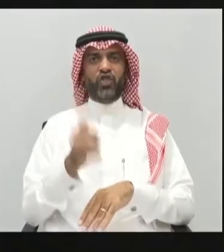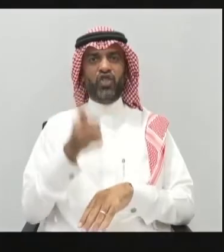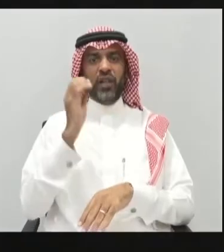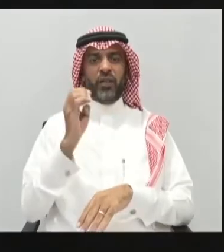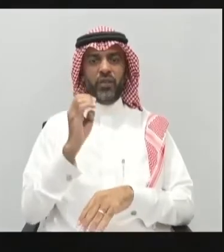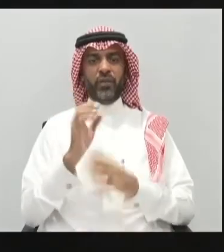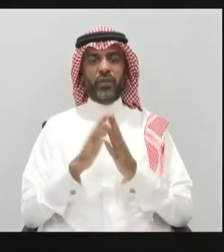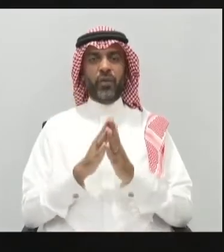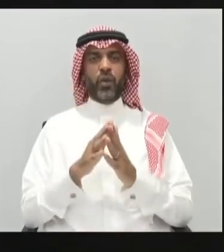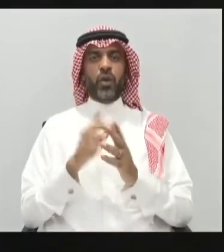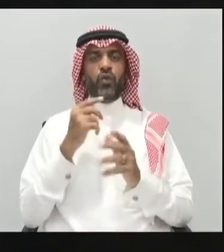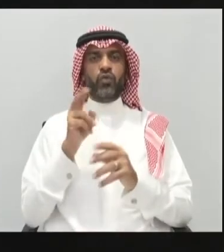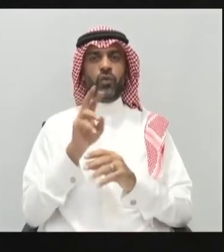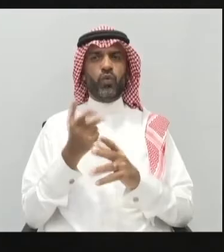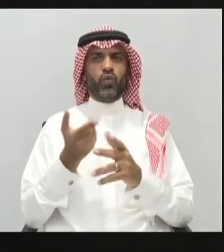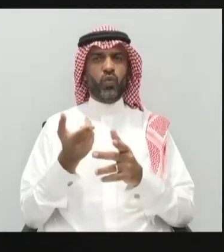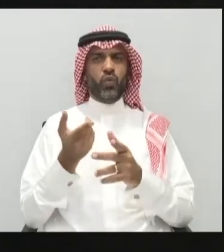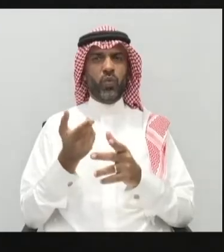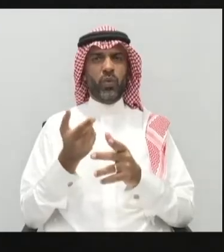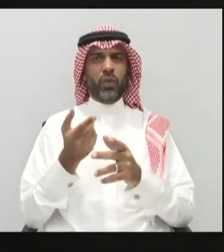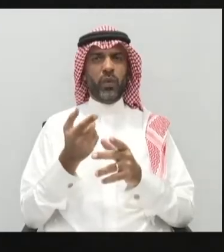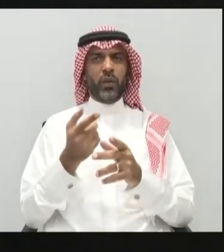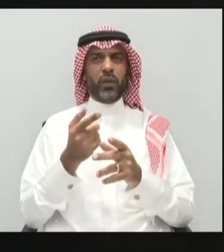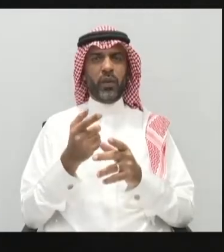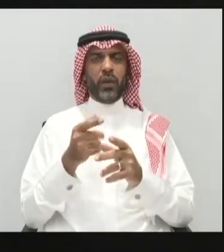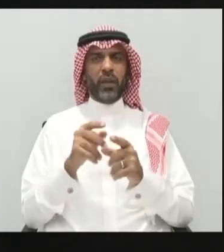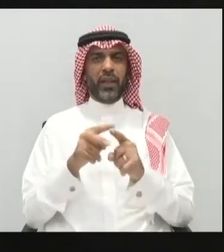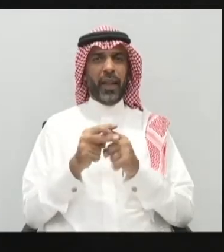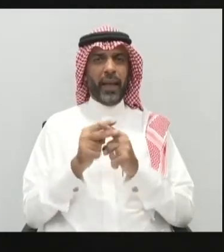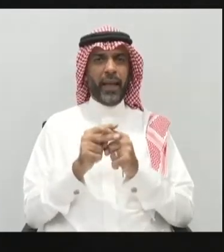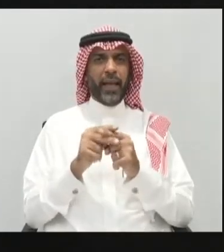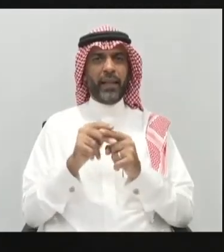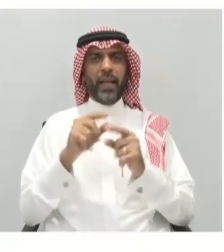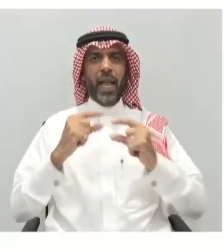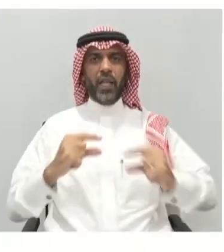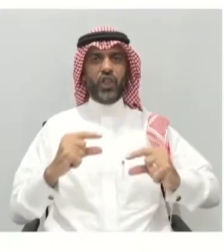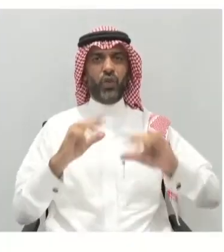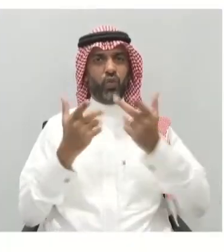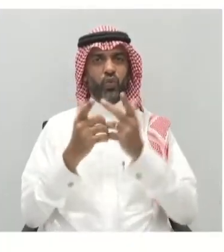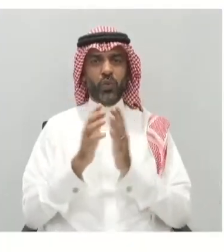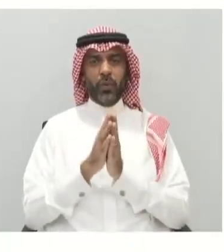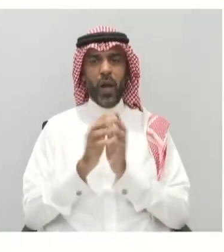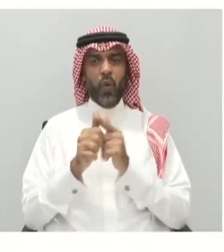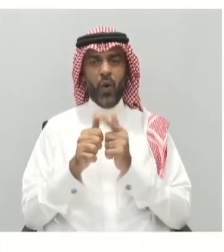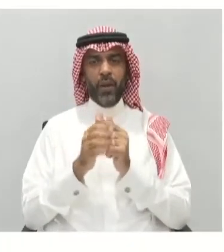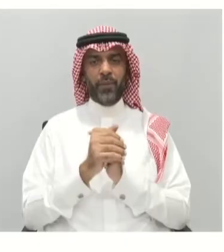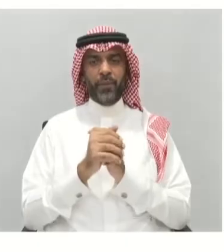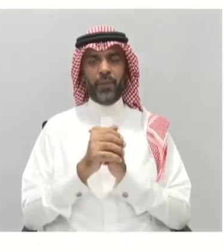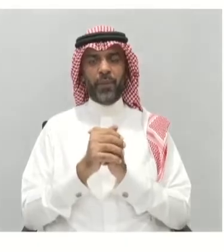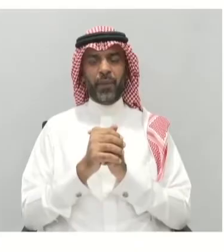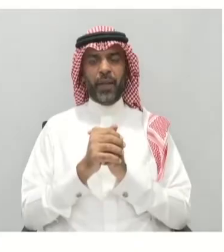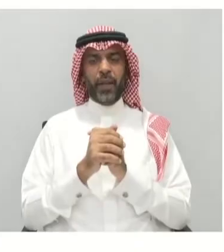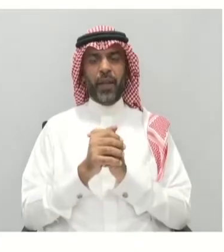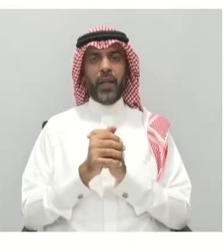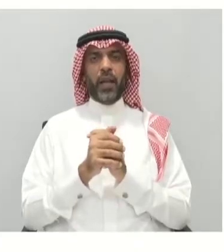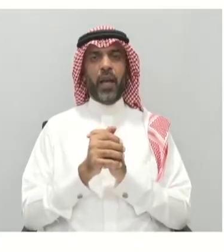ما هي تقنيه الحجاج لدينا مجموعه من التقنيات او الانواع طيب اولها بسم الله نبدا ركزوا معي يا